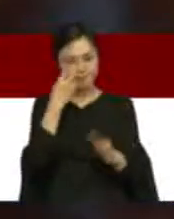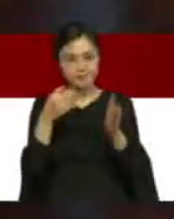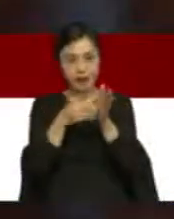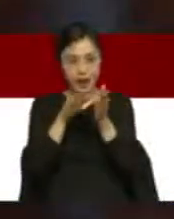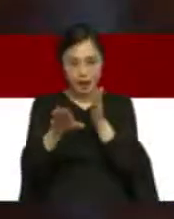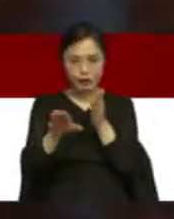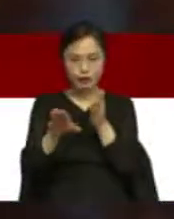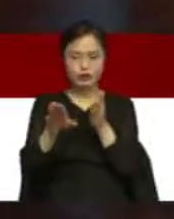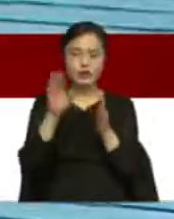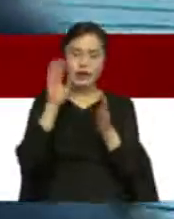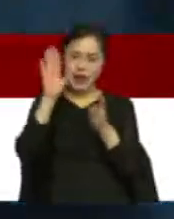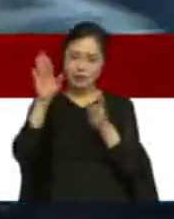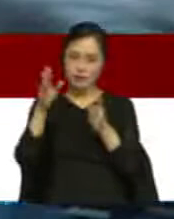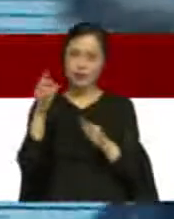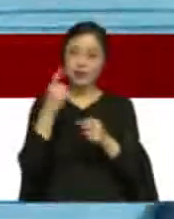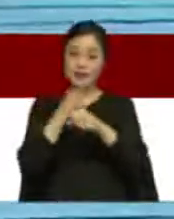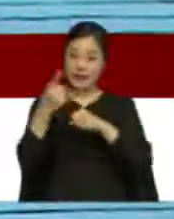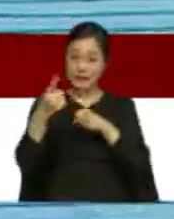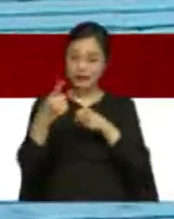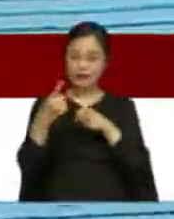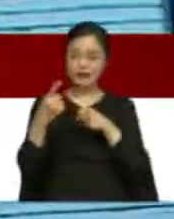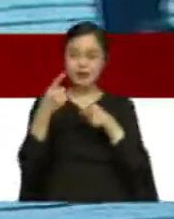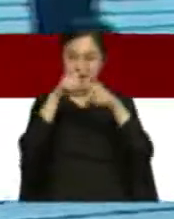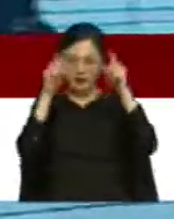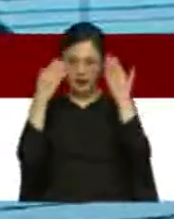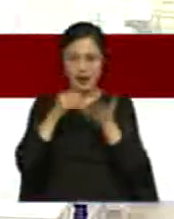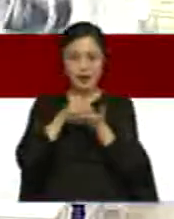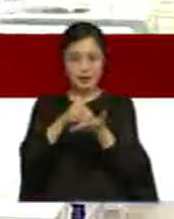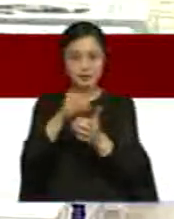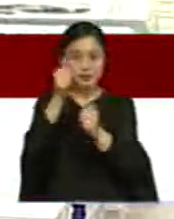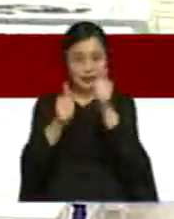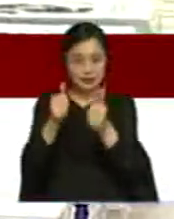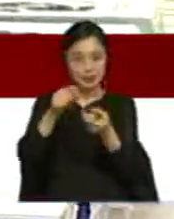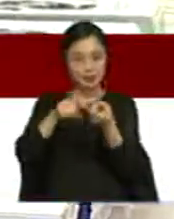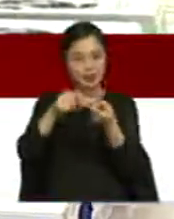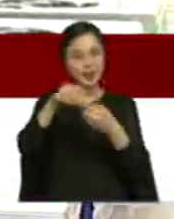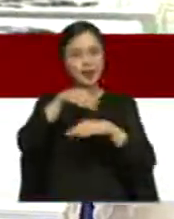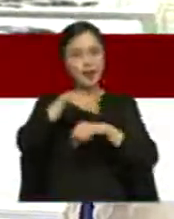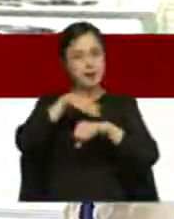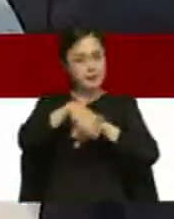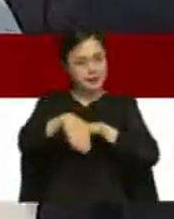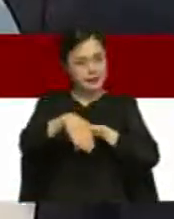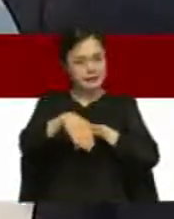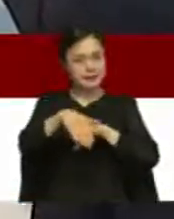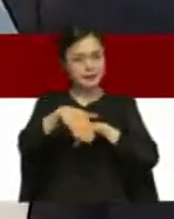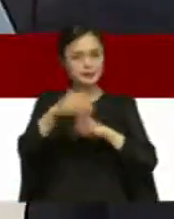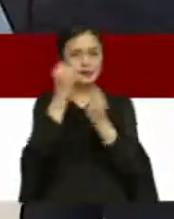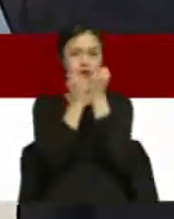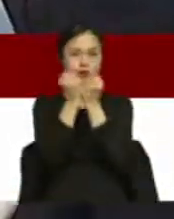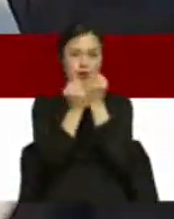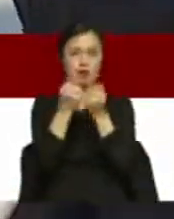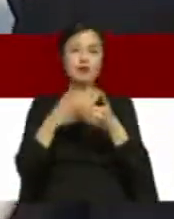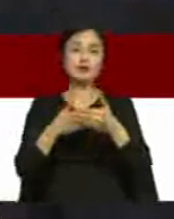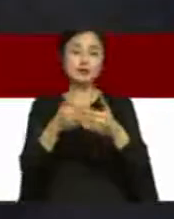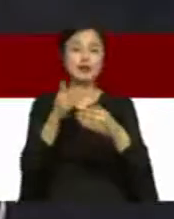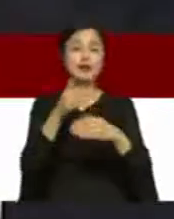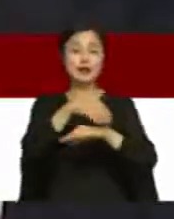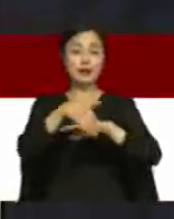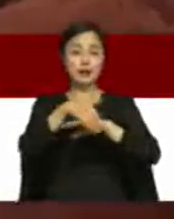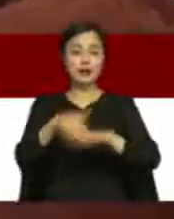서울시 교육연구정보원은 19일부터 22일까지 4일간 특별 진학상담센터도